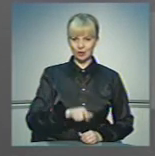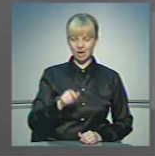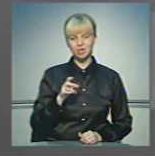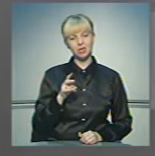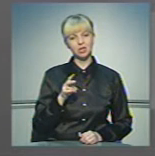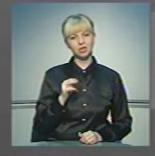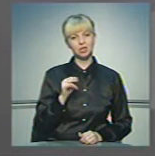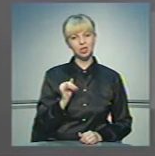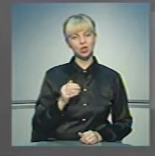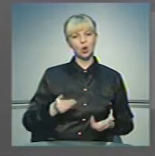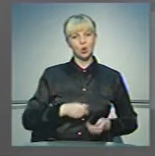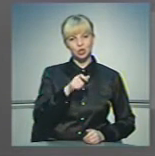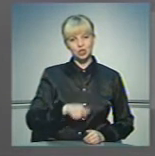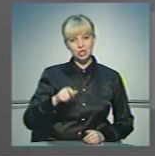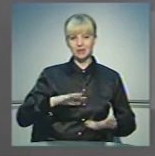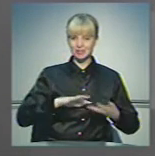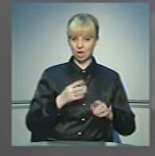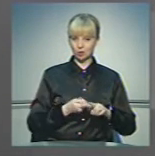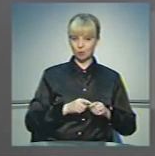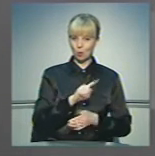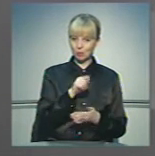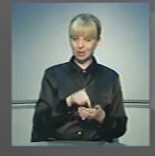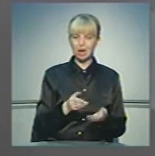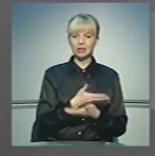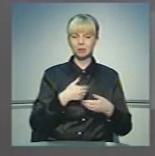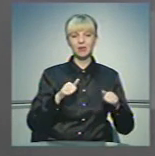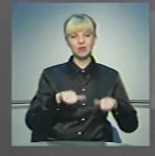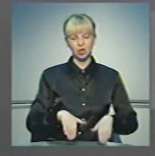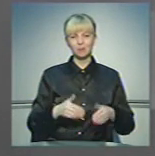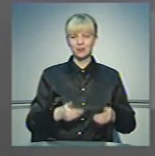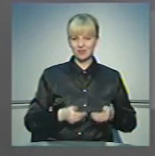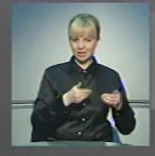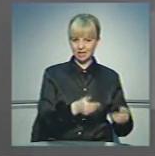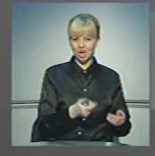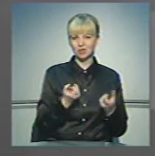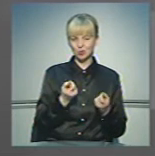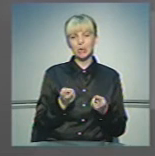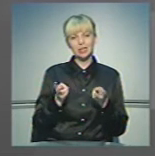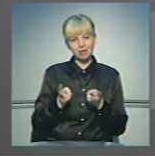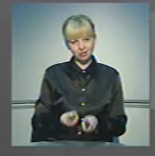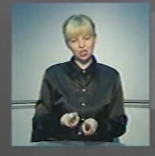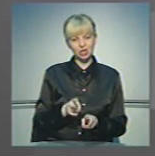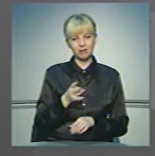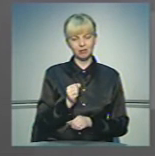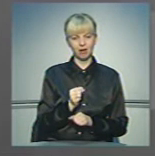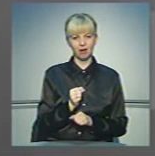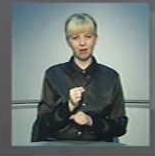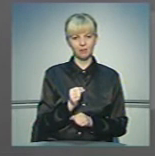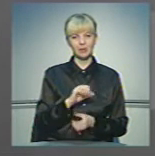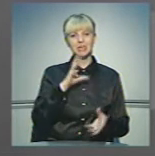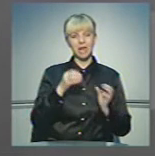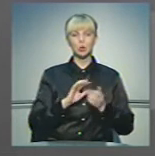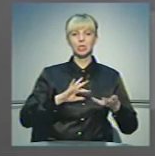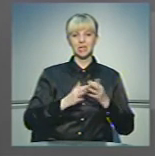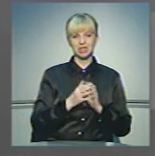від жителів села. Тому це питання ми вирішили відкласти чуть-чуть і залишити на